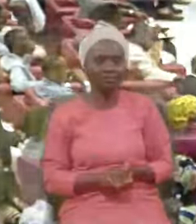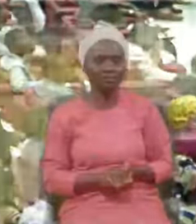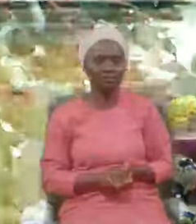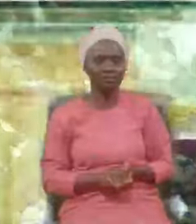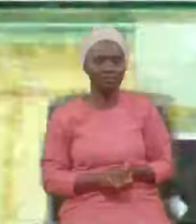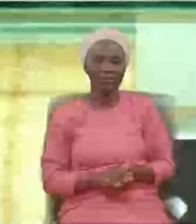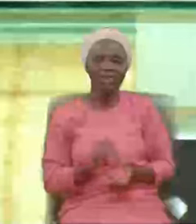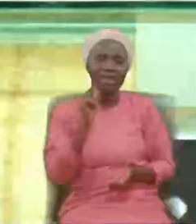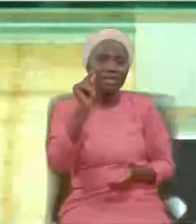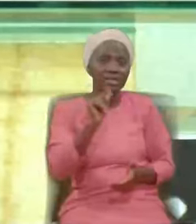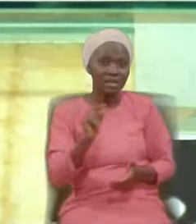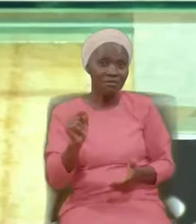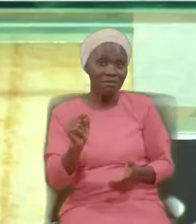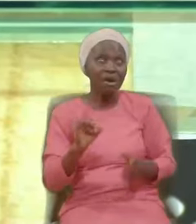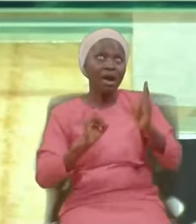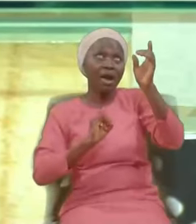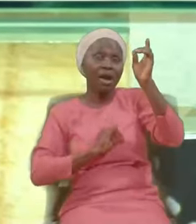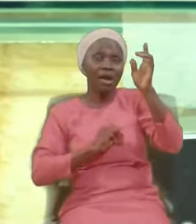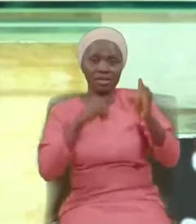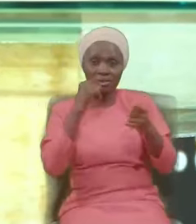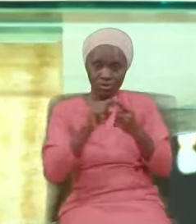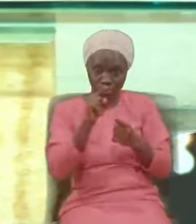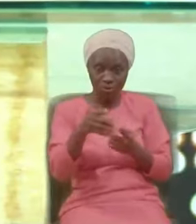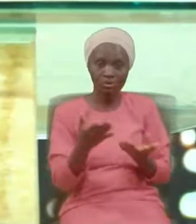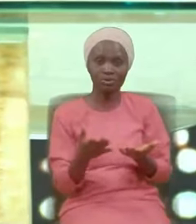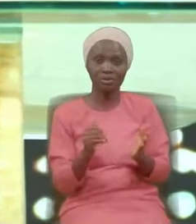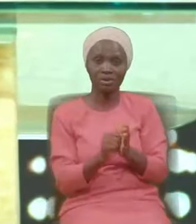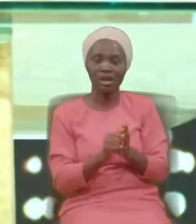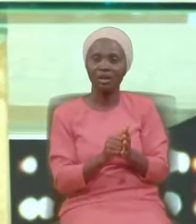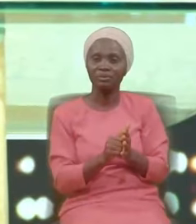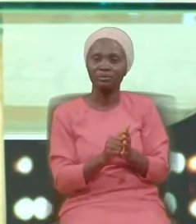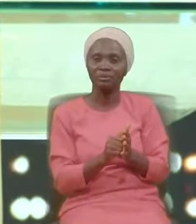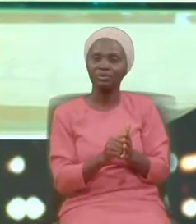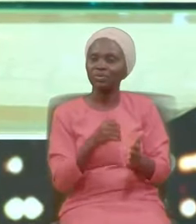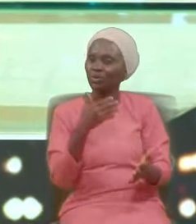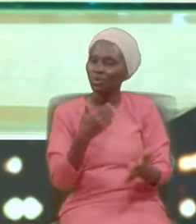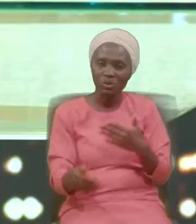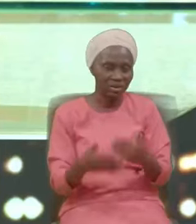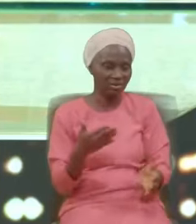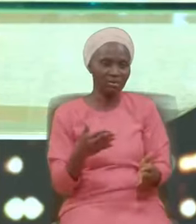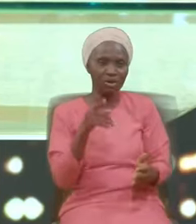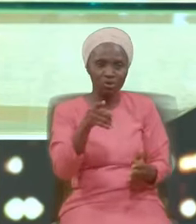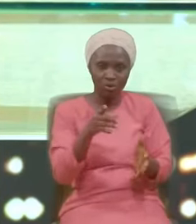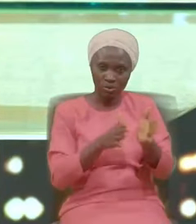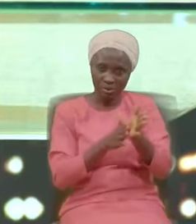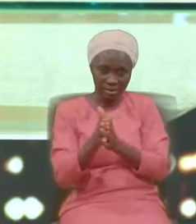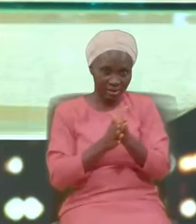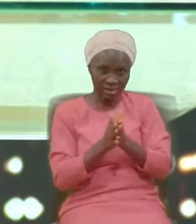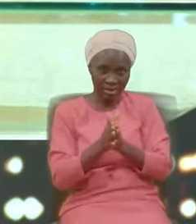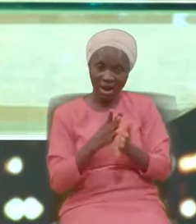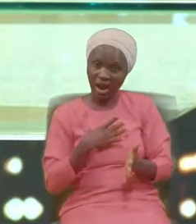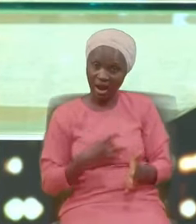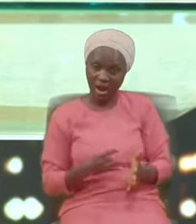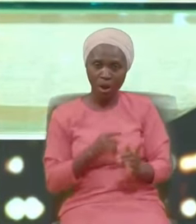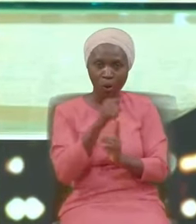C'est pourquoi je vous dis, tout ce que vous demanderez en